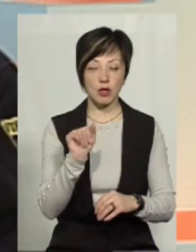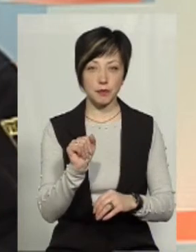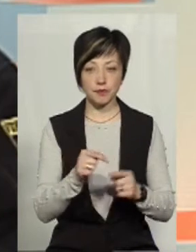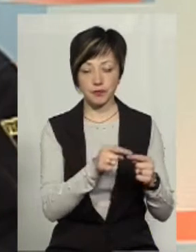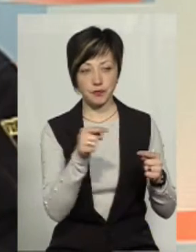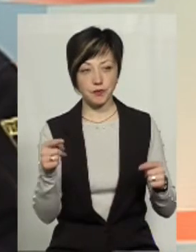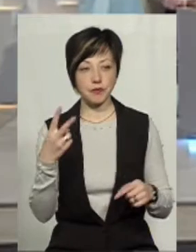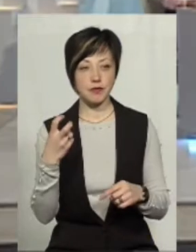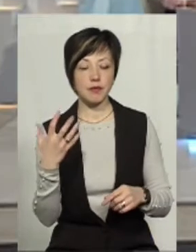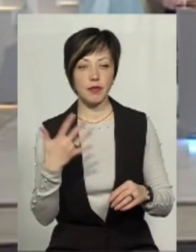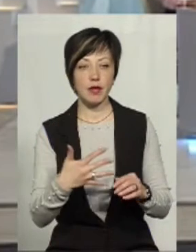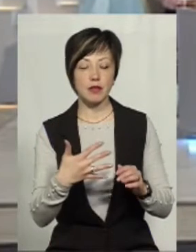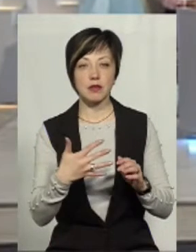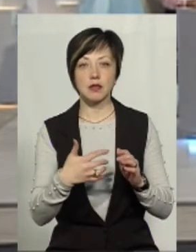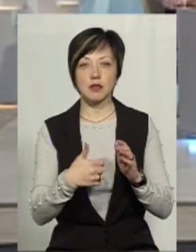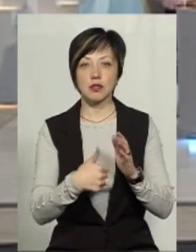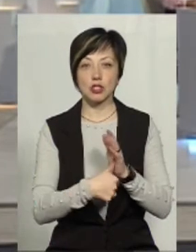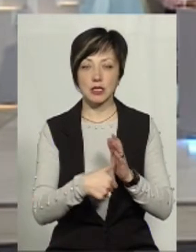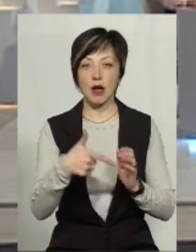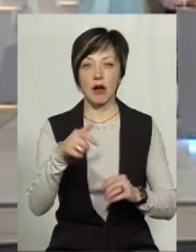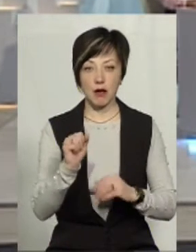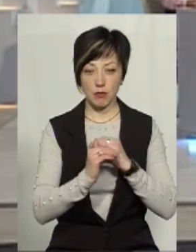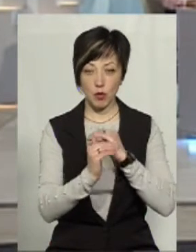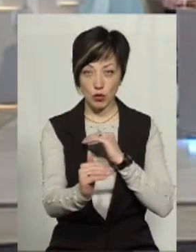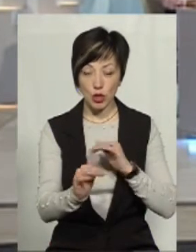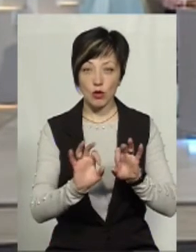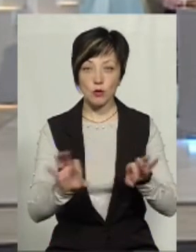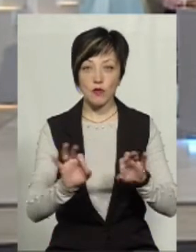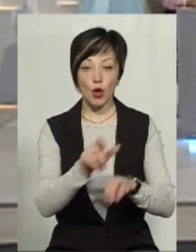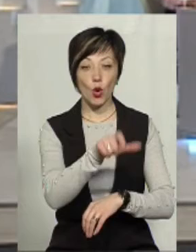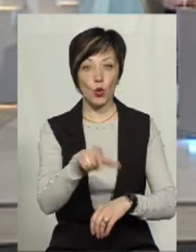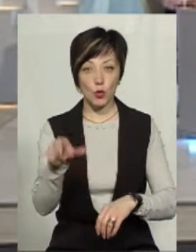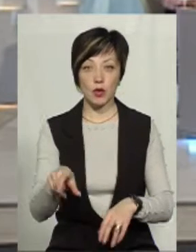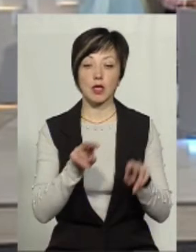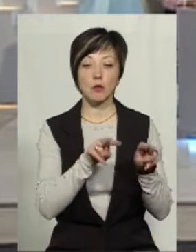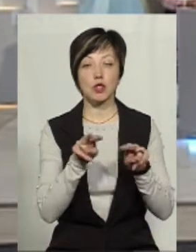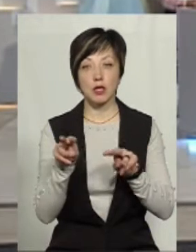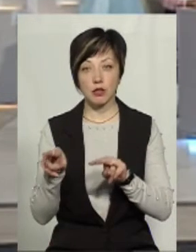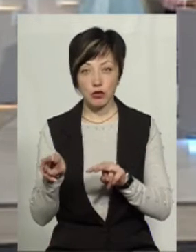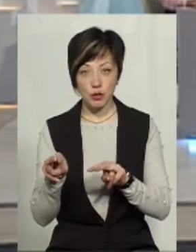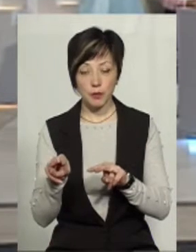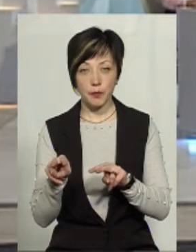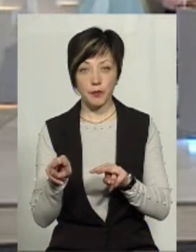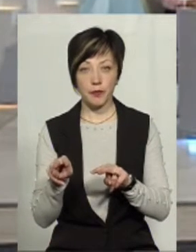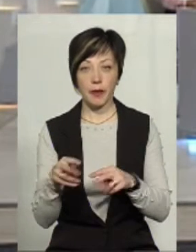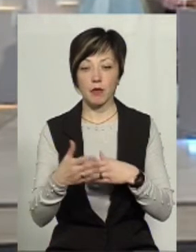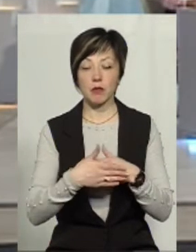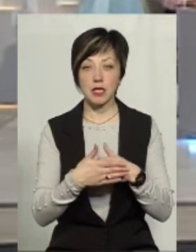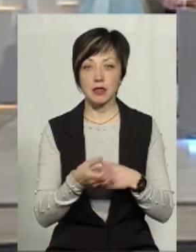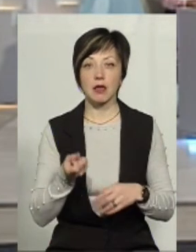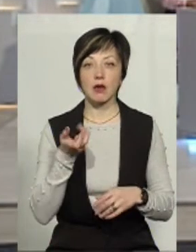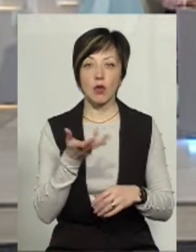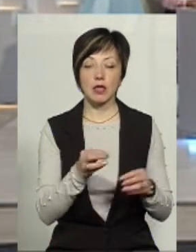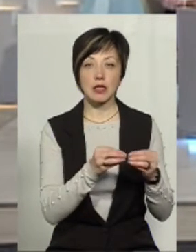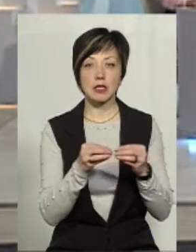Він простягається на 256 гектарів. І, як розповідали місцеві жителі і спостерігачі, близько